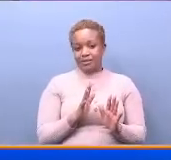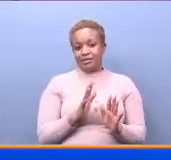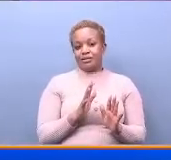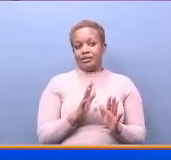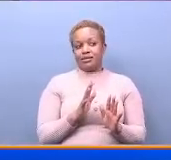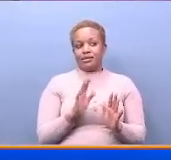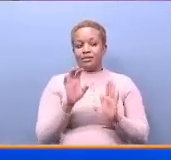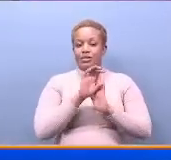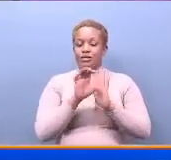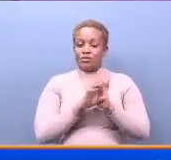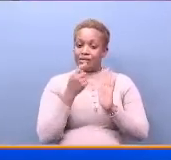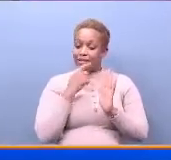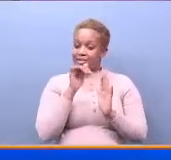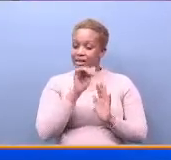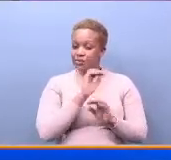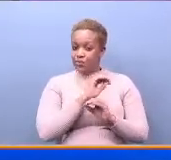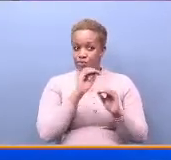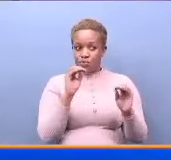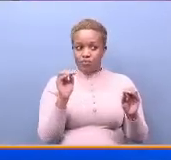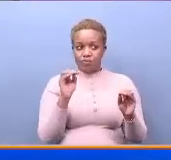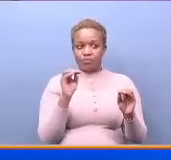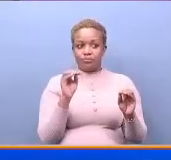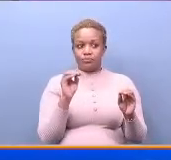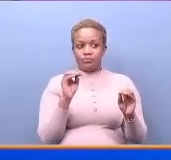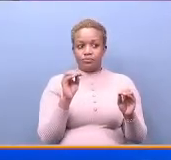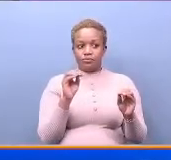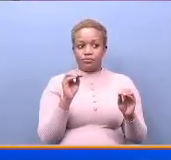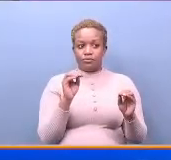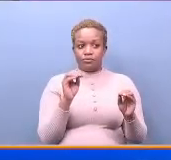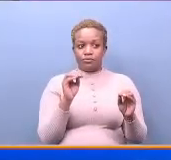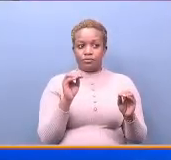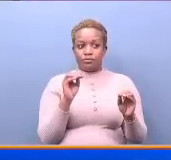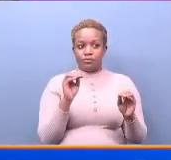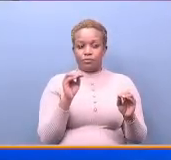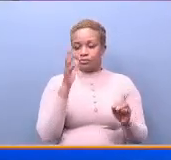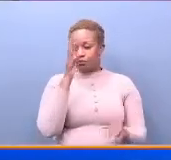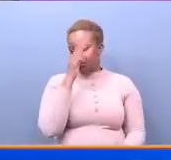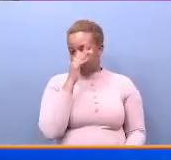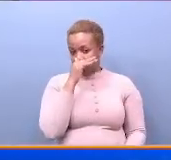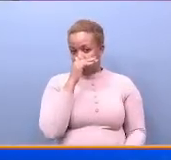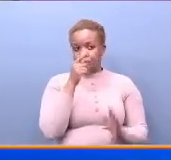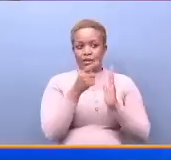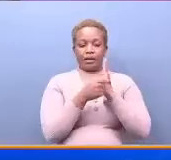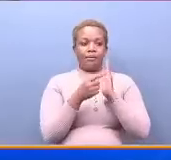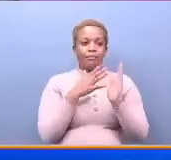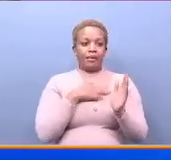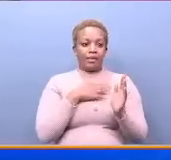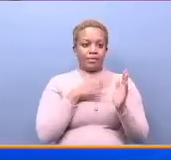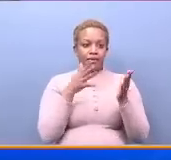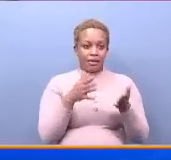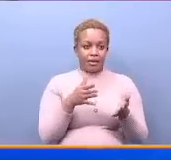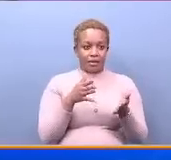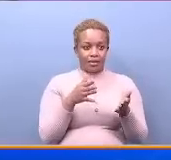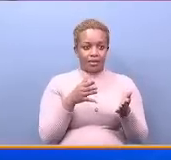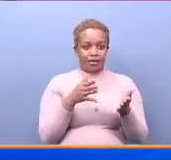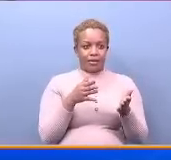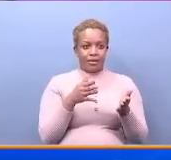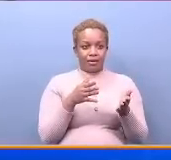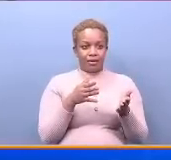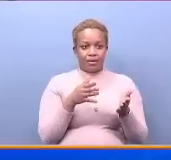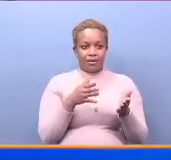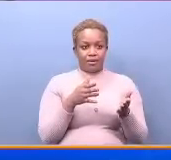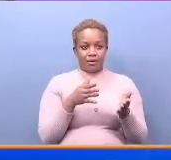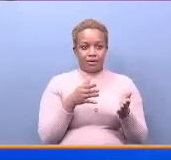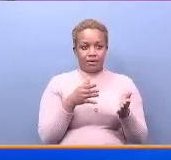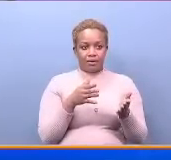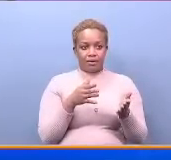Na ukilizwa swali, umeniambia hafai, hajanitaja, sio? Hiyo ni uongo, amenitaja. Amenitaja kwa tu gavana ambao wamekuwa